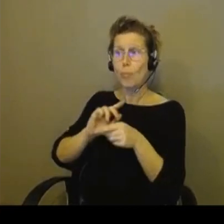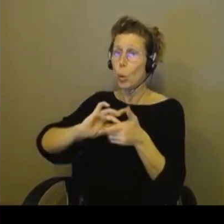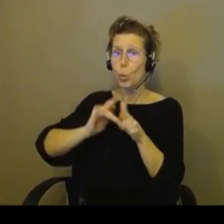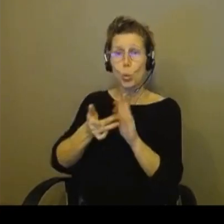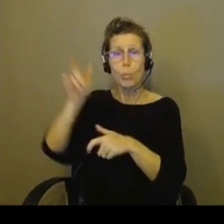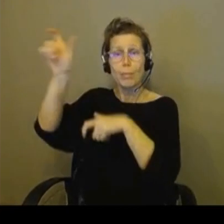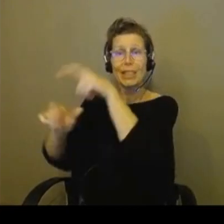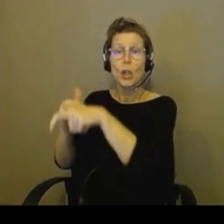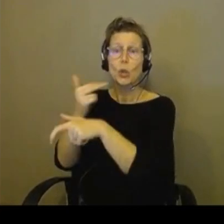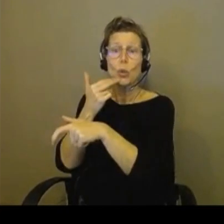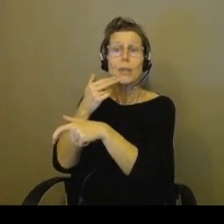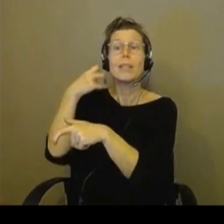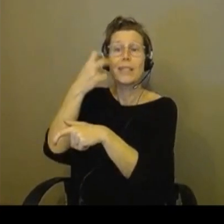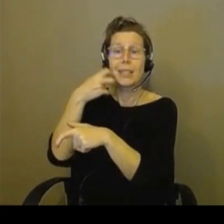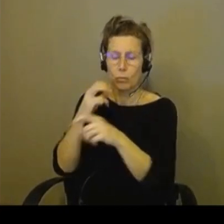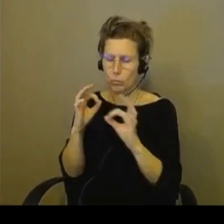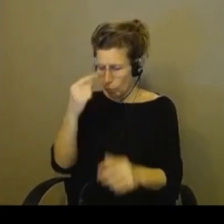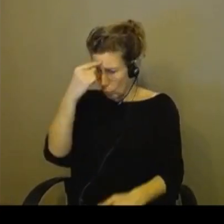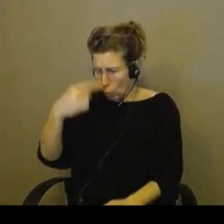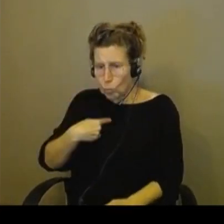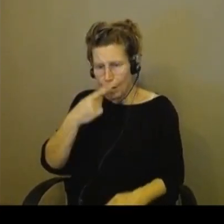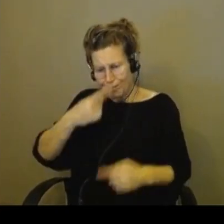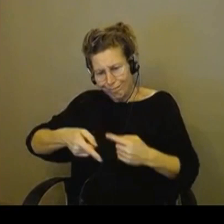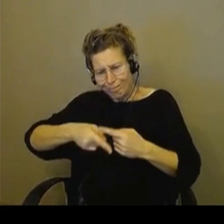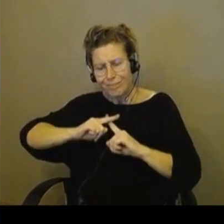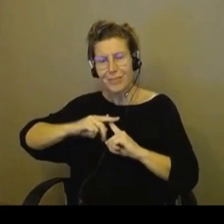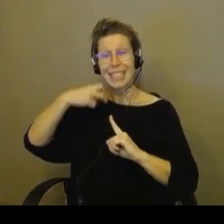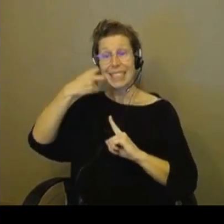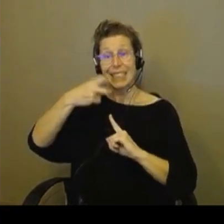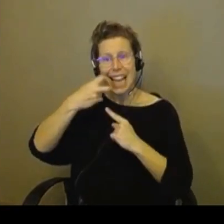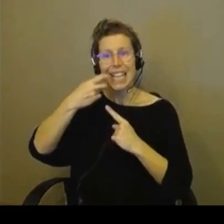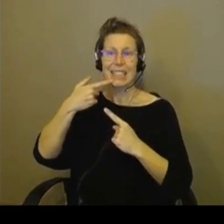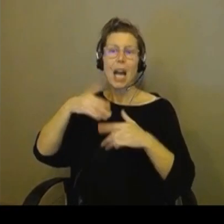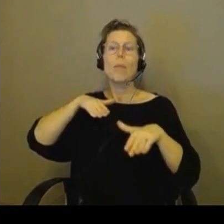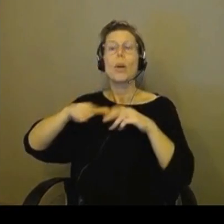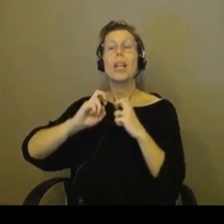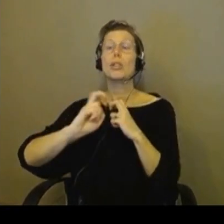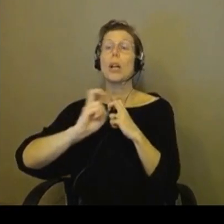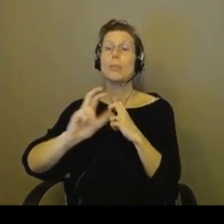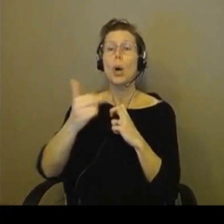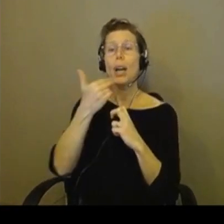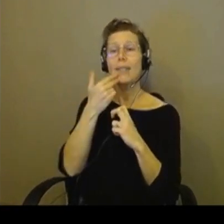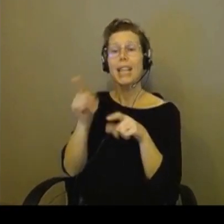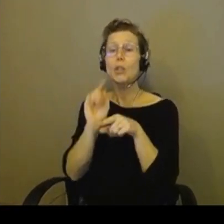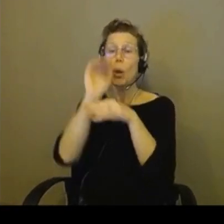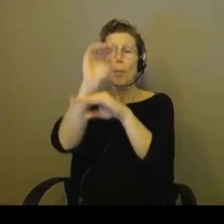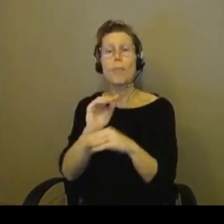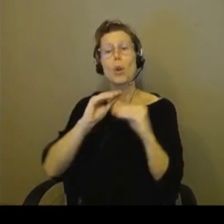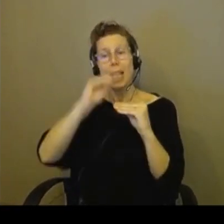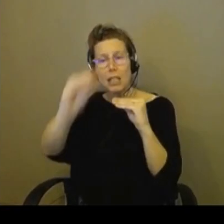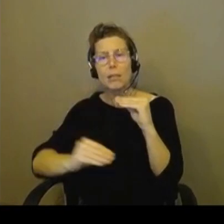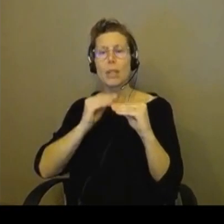fois efficace pour la société et pour la planète. Et donc, j'ai la volonté que tout le monde ait un accès